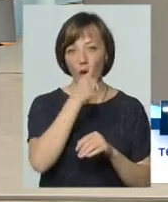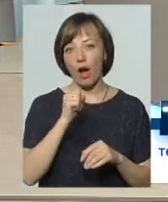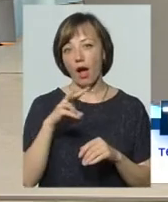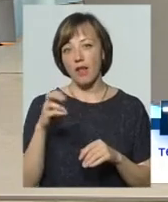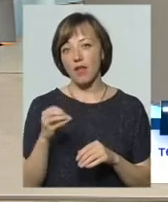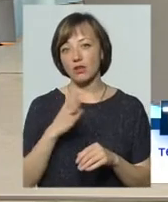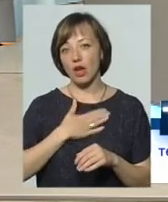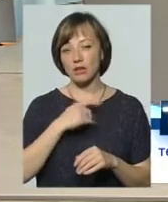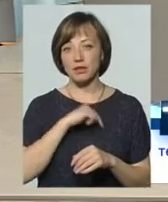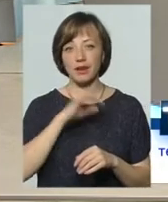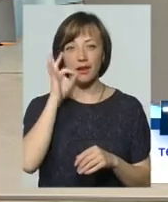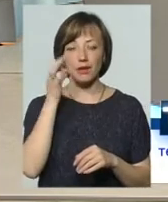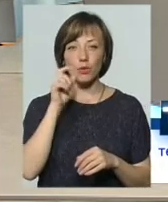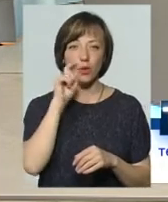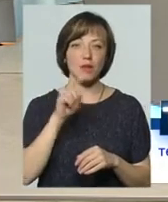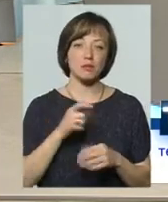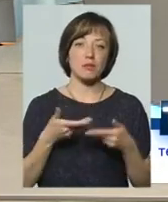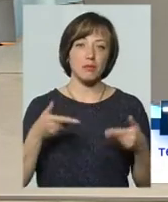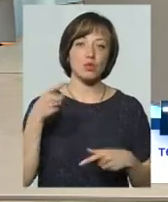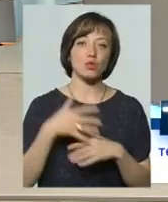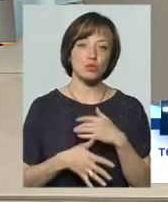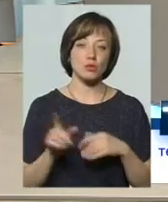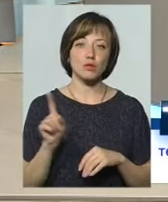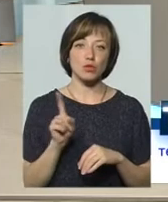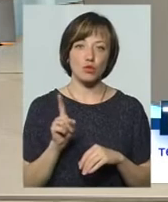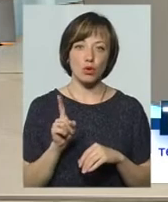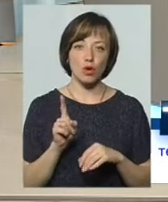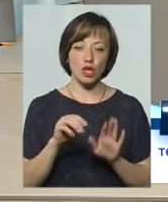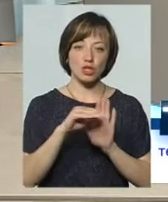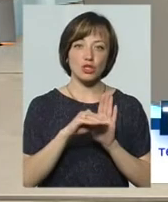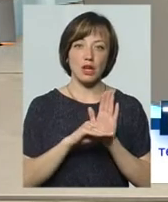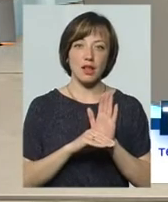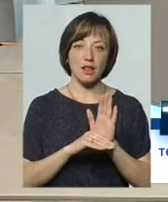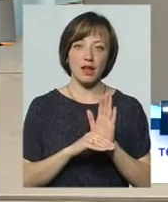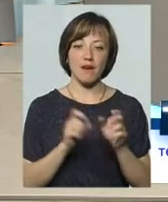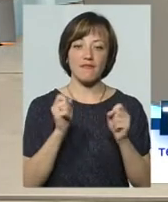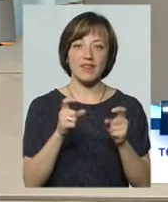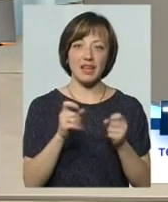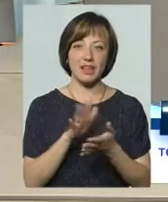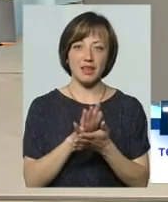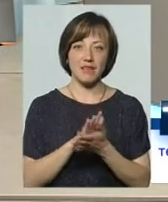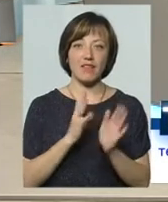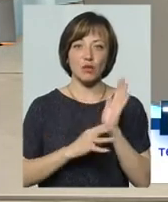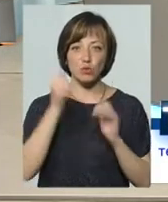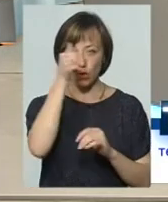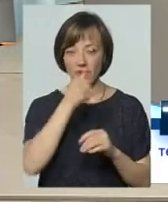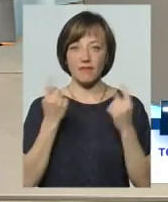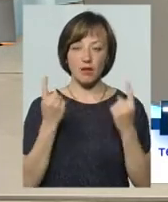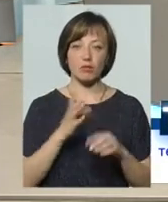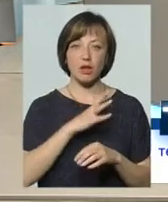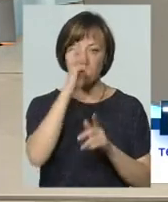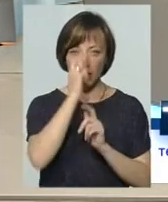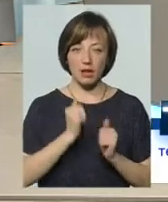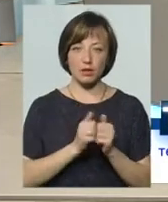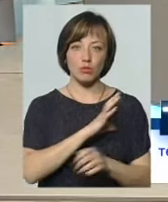така ментальність хитра українська. Ми розуміємо, що шкала викидів 90-х років була дуже великою. Так? Тобто, ну, країна